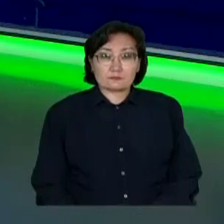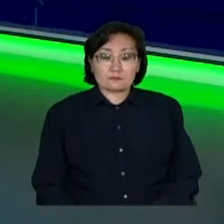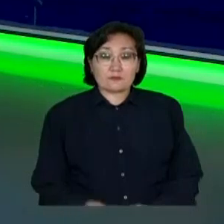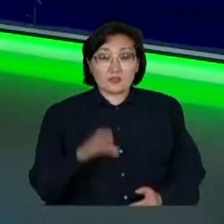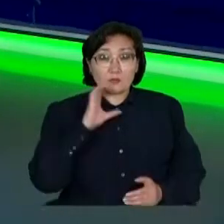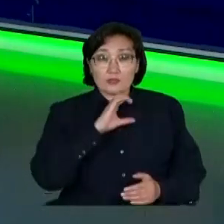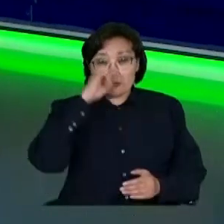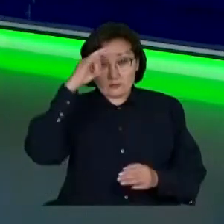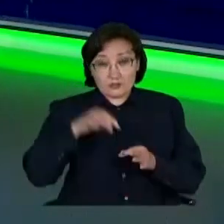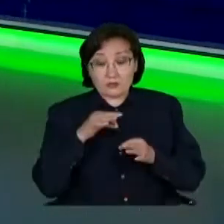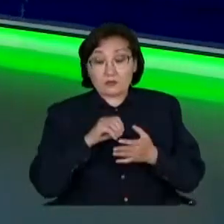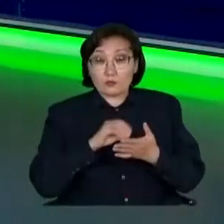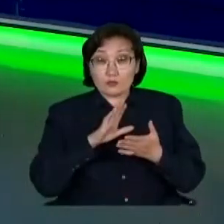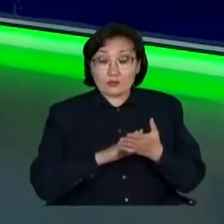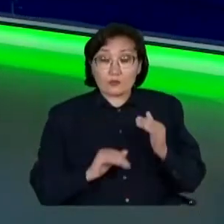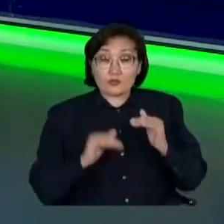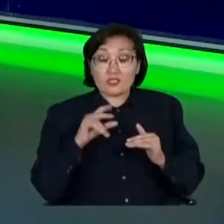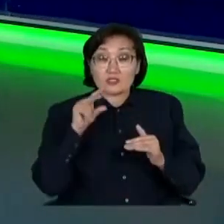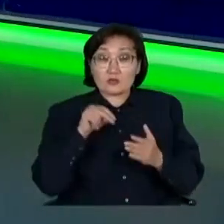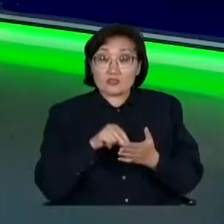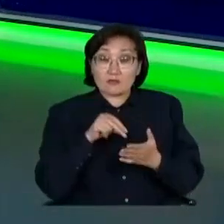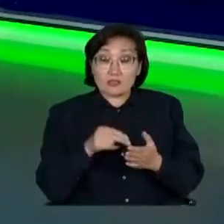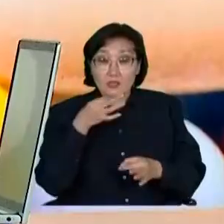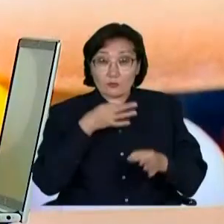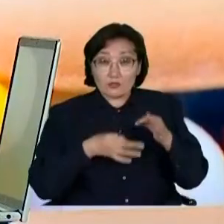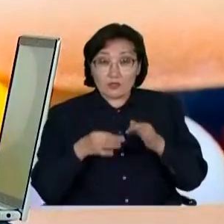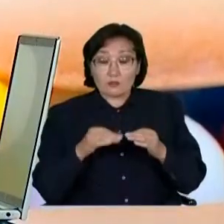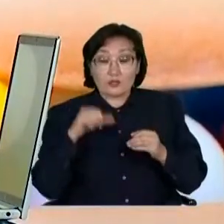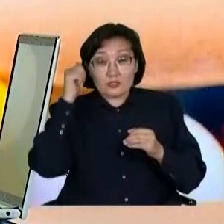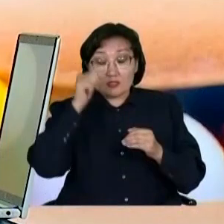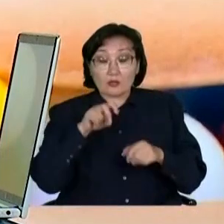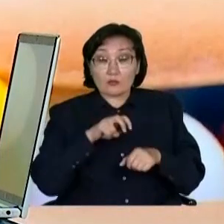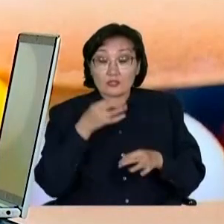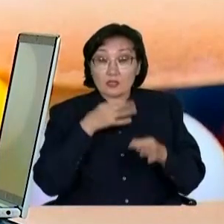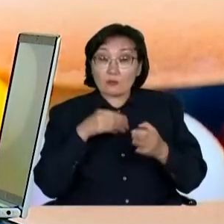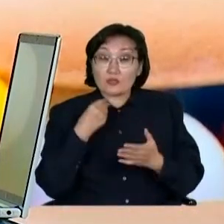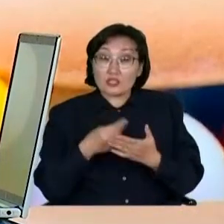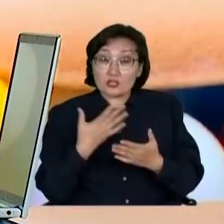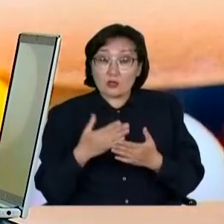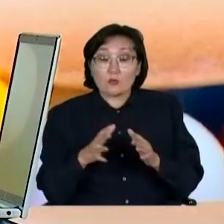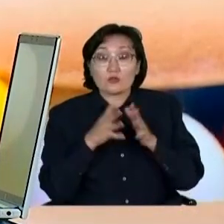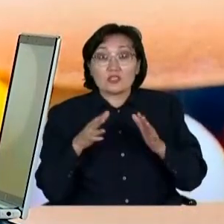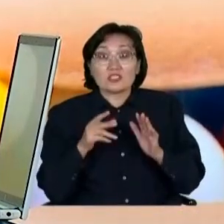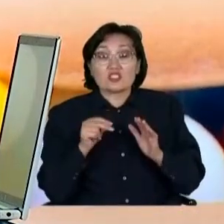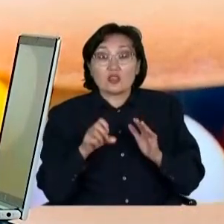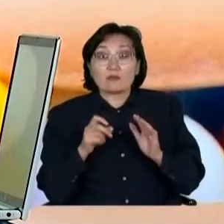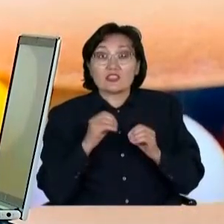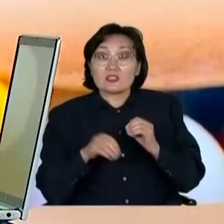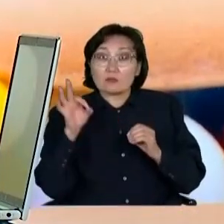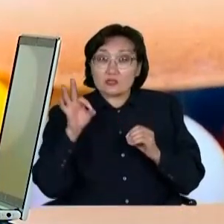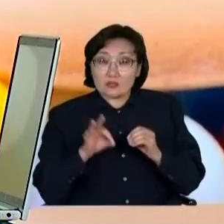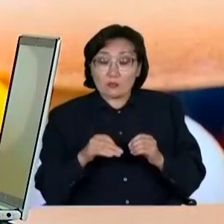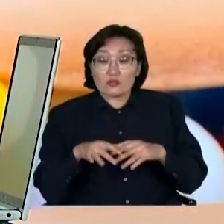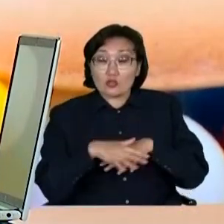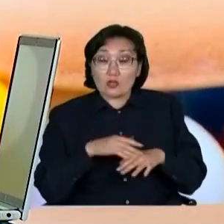В Североказахстанской области зафиксирован рост цен на лекарства. За год медикаменты подорожали более чем на 10%.